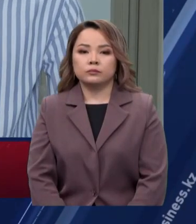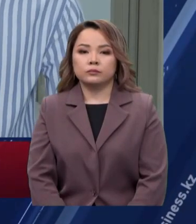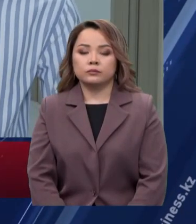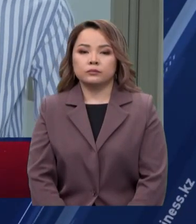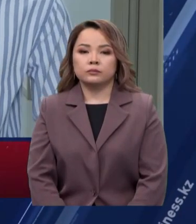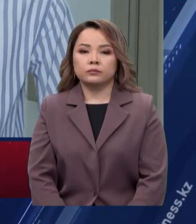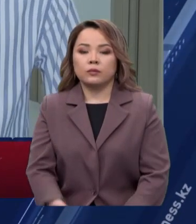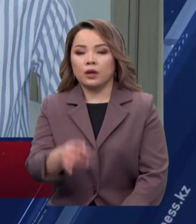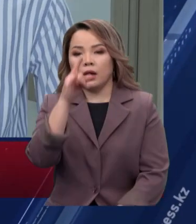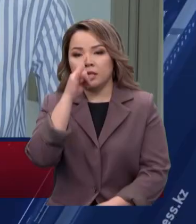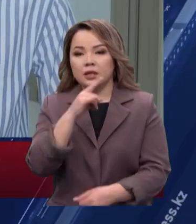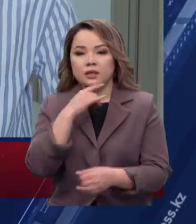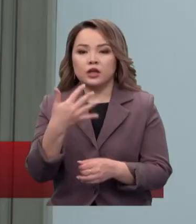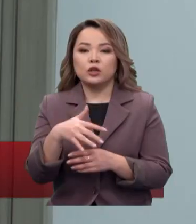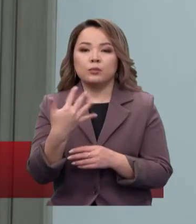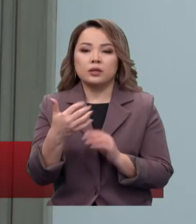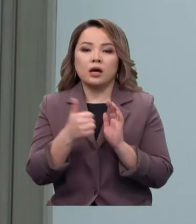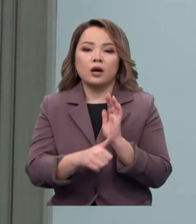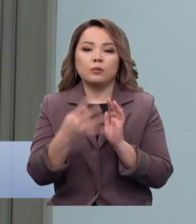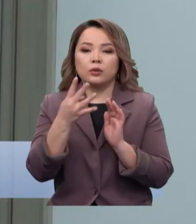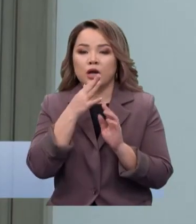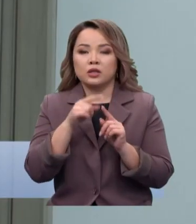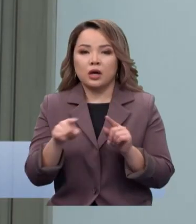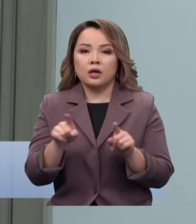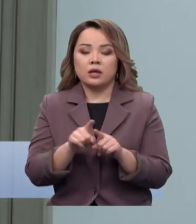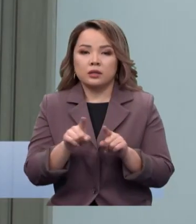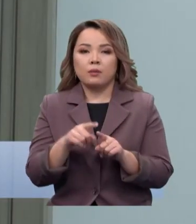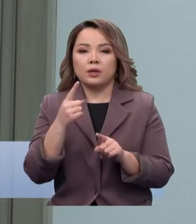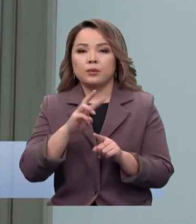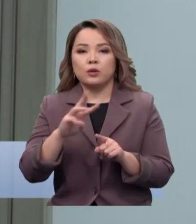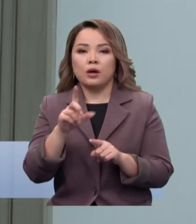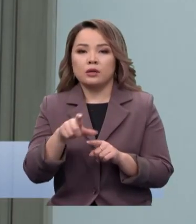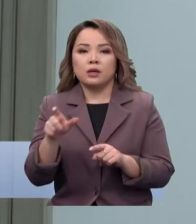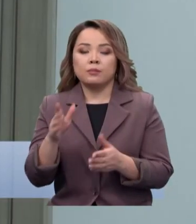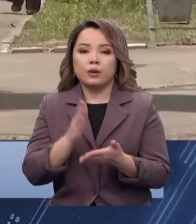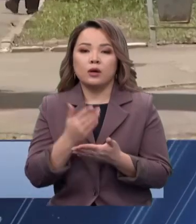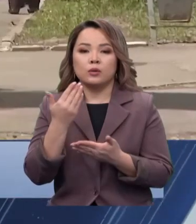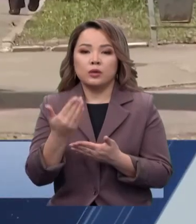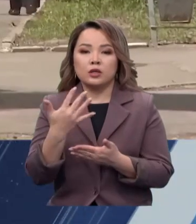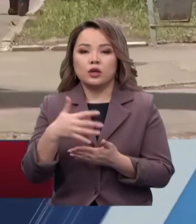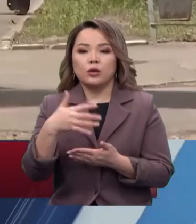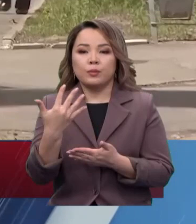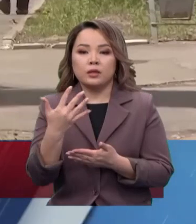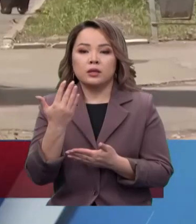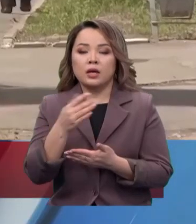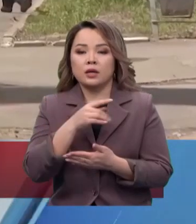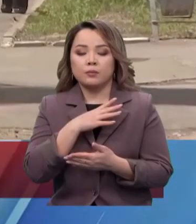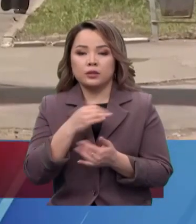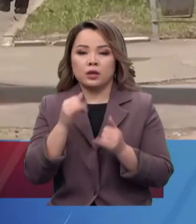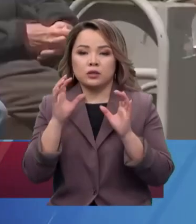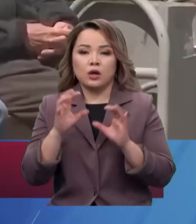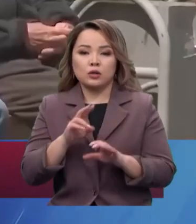Кешарға сел, я, Қазақстанда 55-64 жас аралығында 1 миллионнан астам азамат бар екен, олардың 55 мыңы ресми